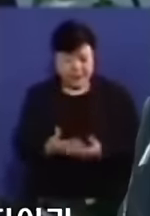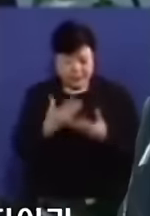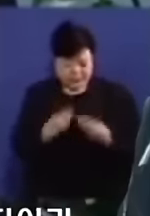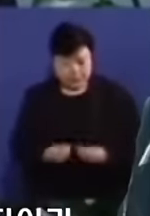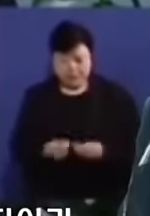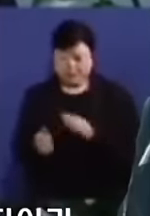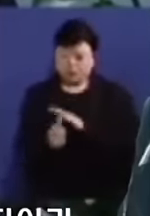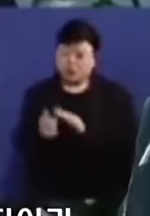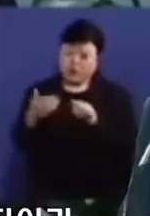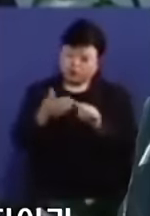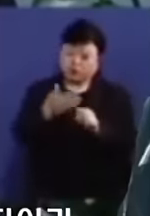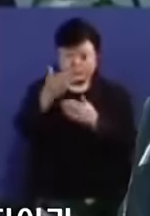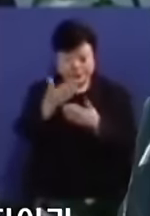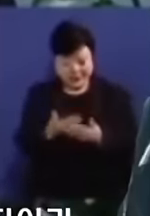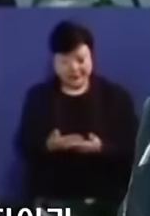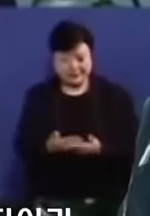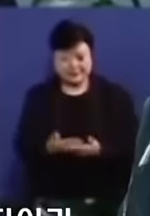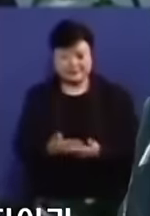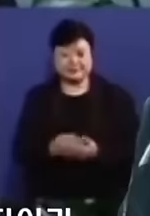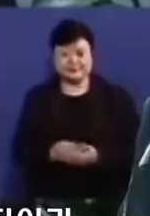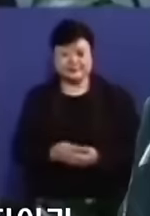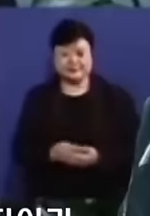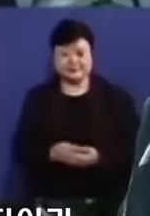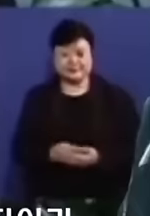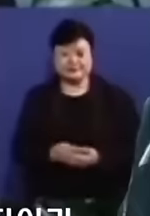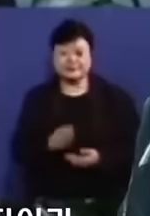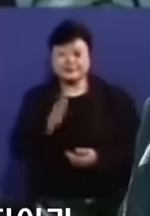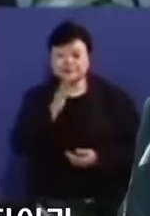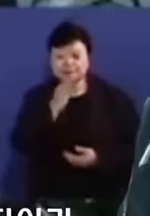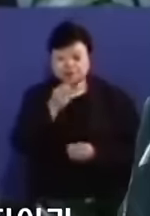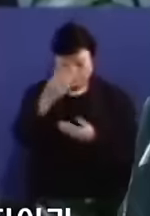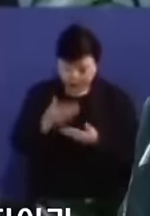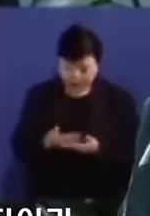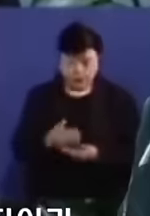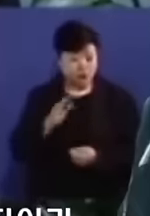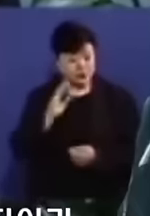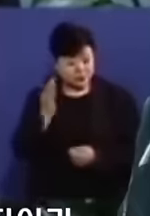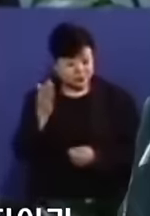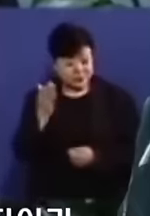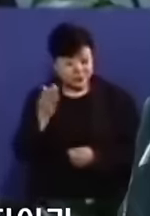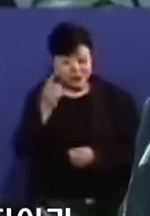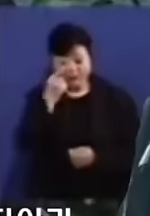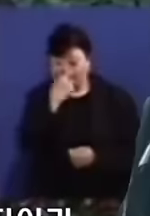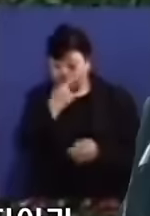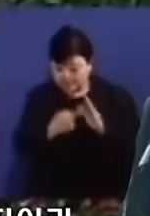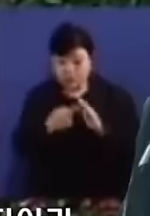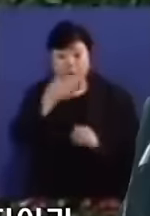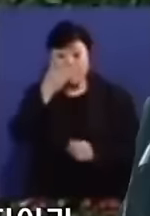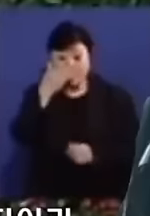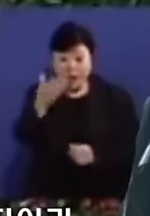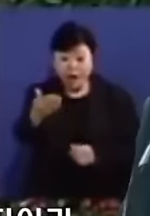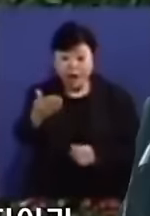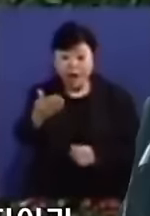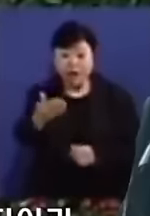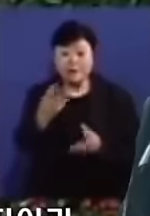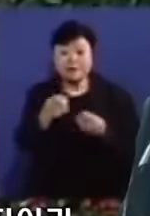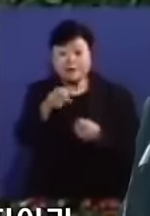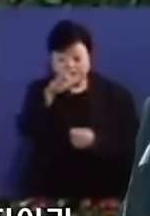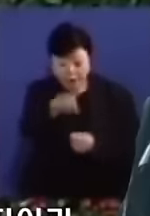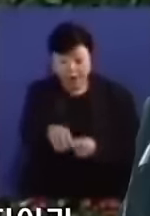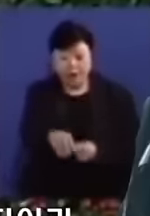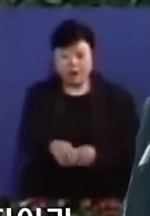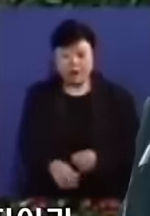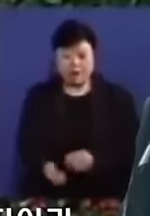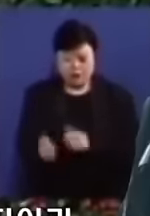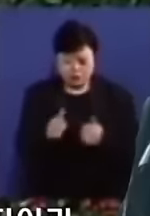절망에서 소망을 주었습니다. 감동과 흘리면서 축복을 주셨습니다. 증거할 수가 있는 것입니다. 만인 앞에 죽음의